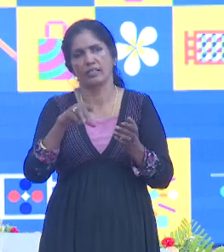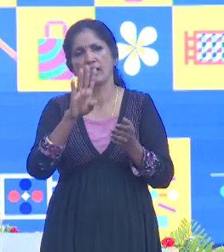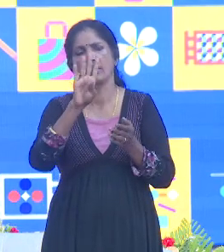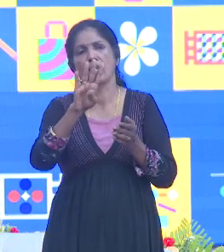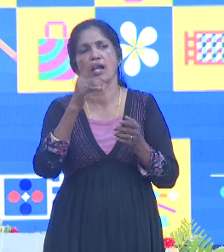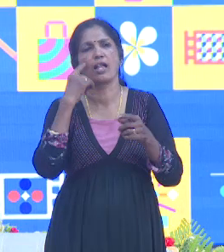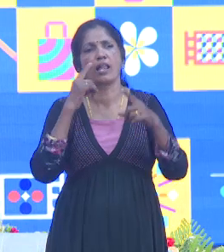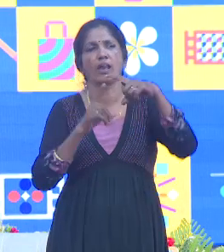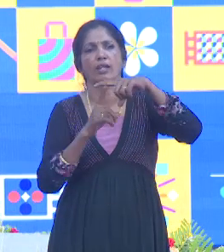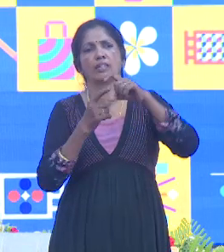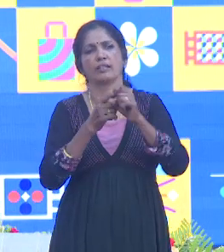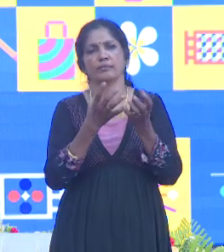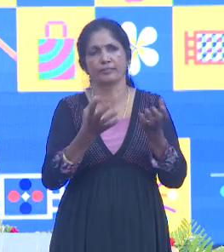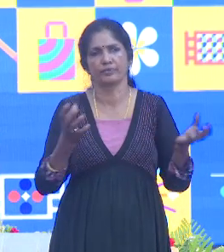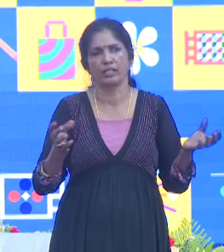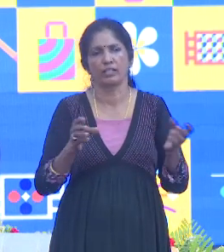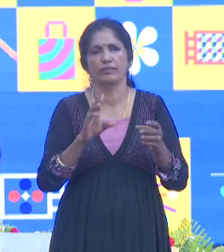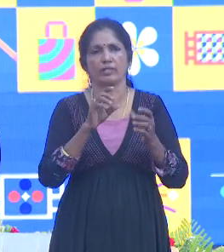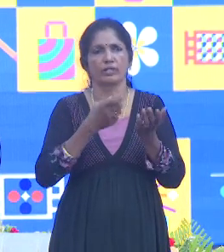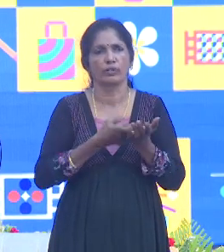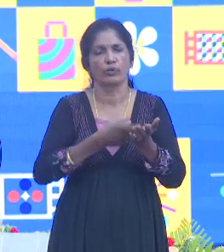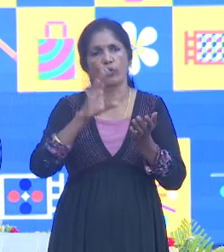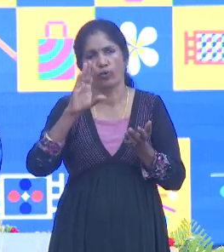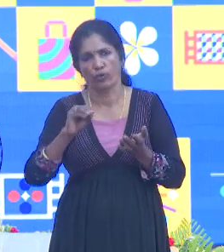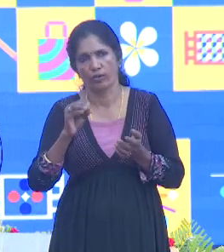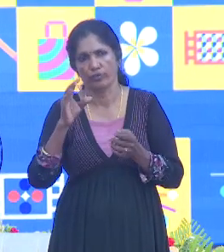4 ഐറ്റങ്ങൾ ഉൾപ്പെടുത്തിയിരുന്നു, എക്സംഷൻ കൊടുത്തിരുന്നു